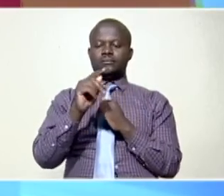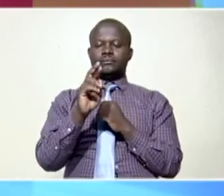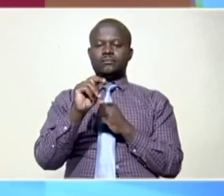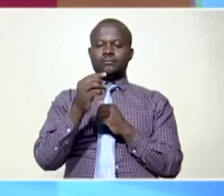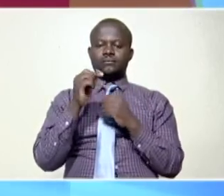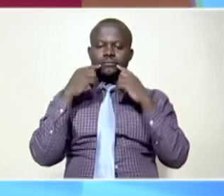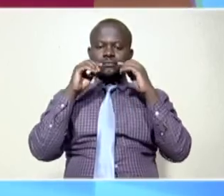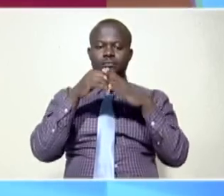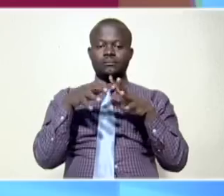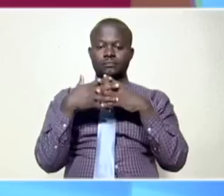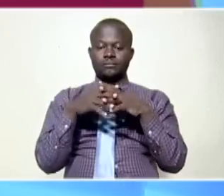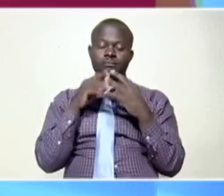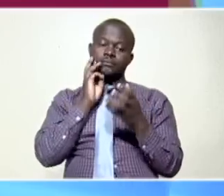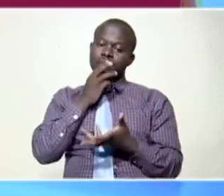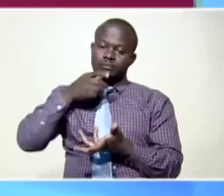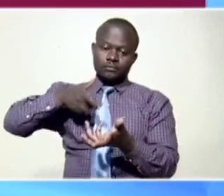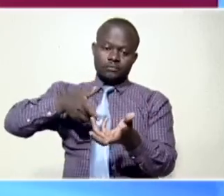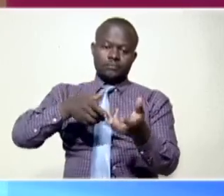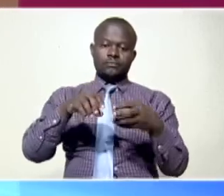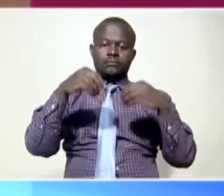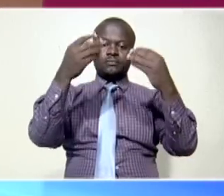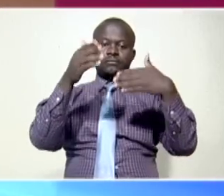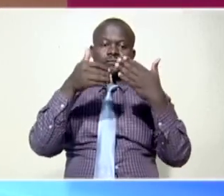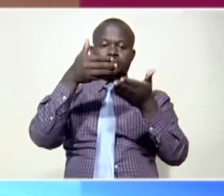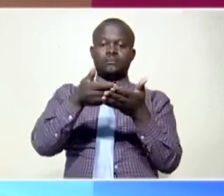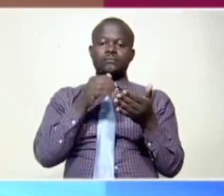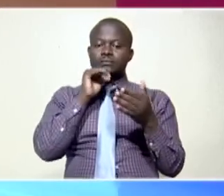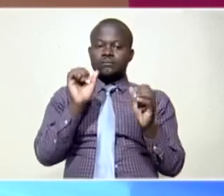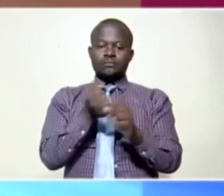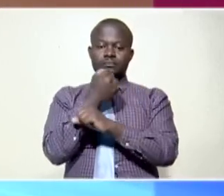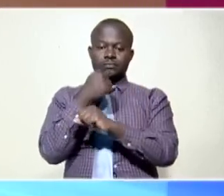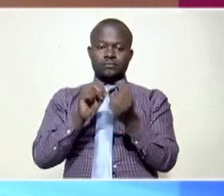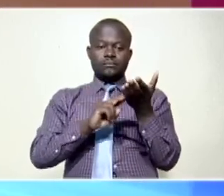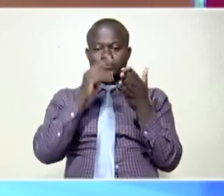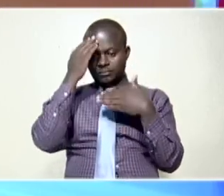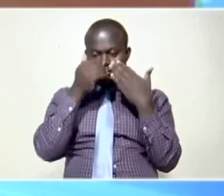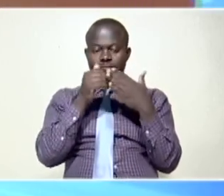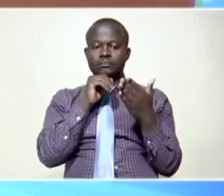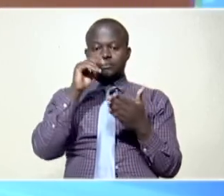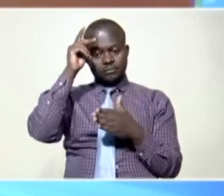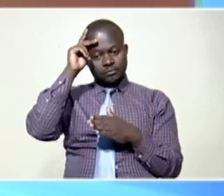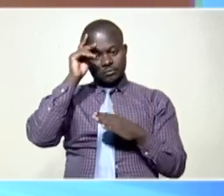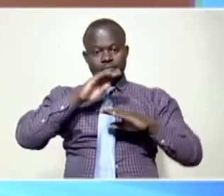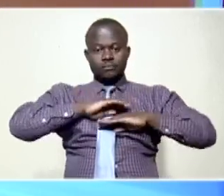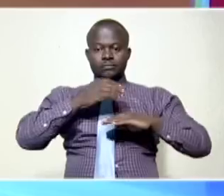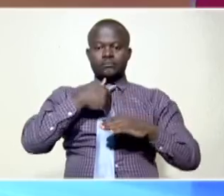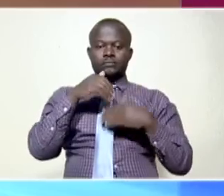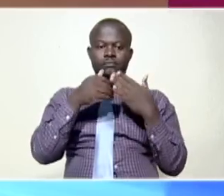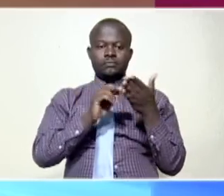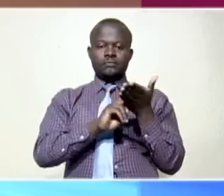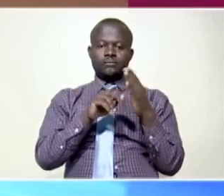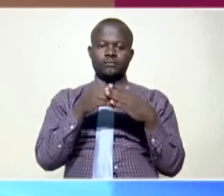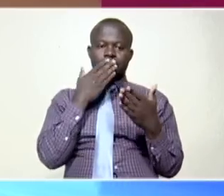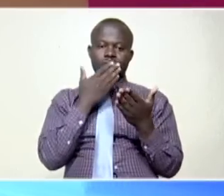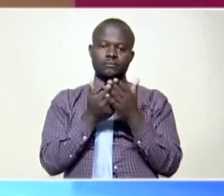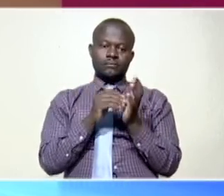bavuga ko imashini zuhira imyaka bahawe kugeza n'ubu batarabasha kuzikoresha kuko nta bumenyi buhagije bafite mu kuzikoresha ndetse